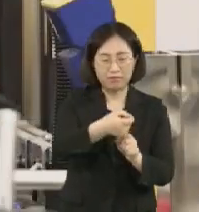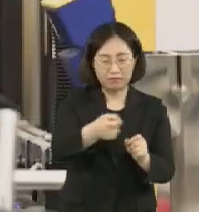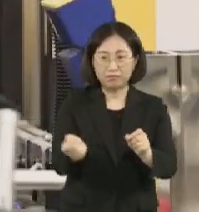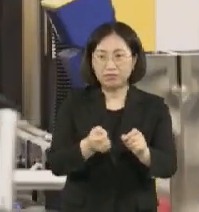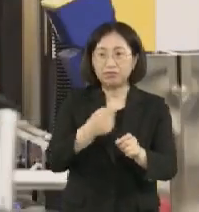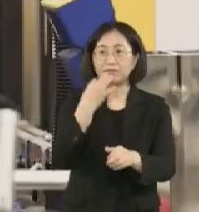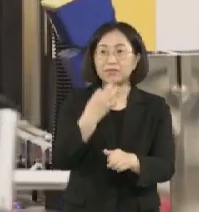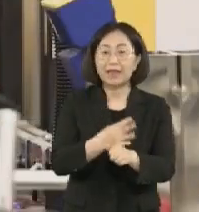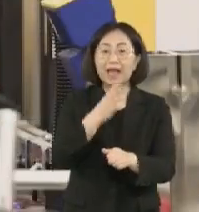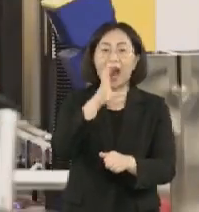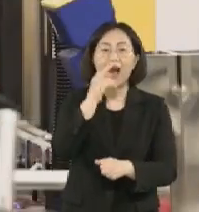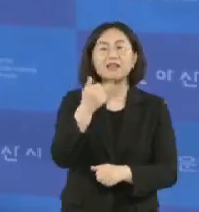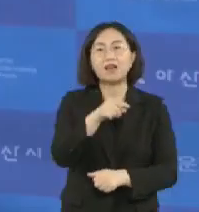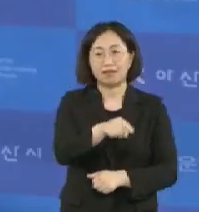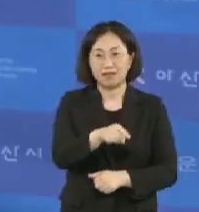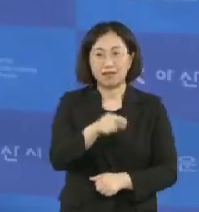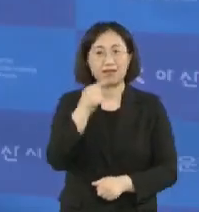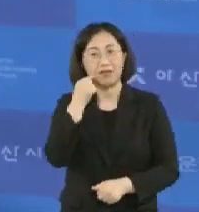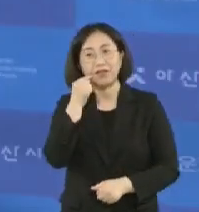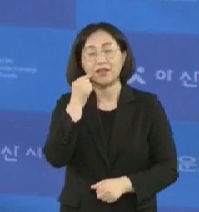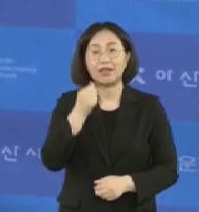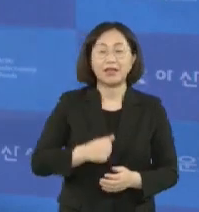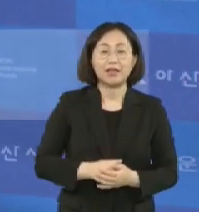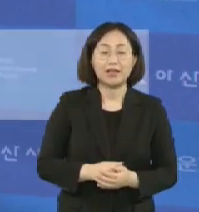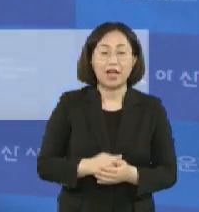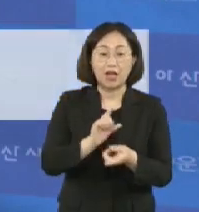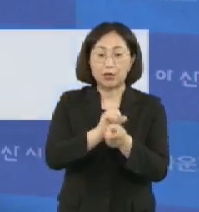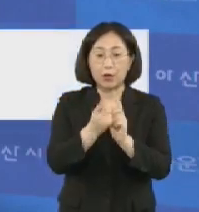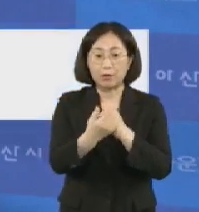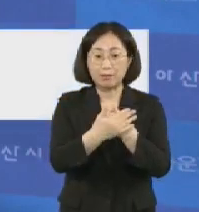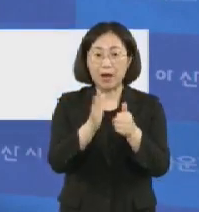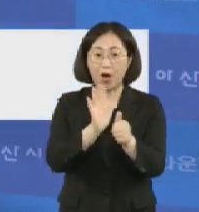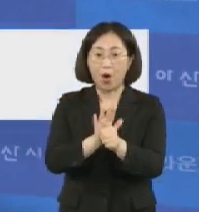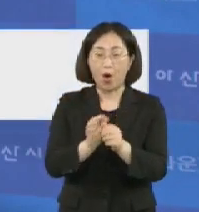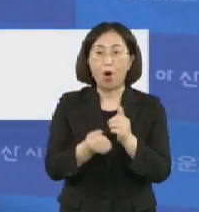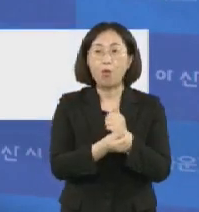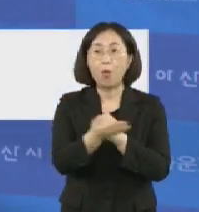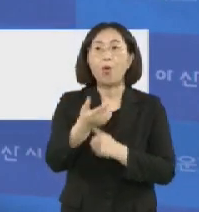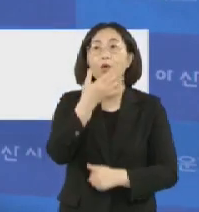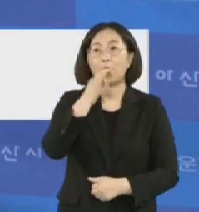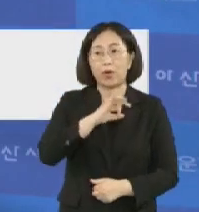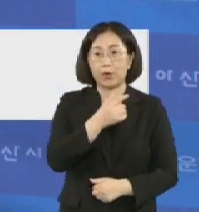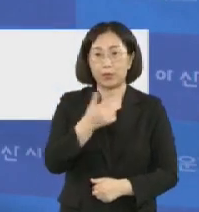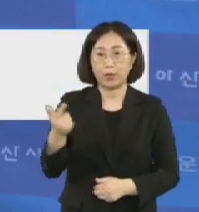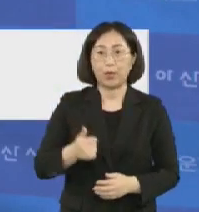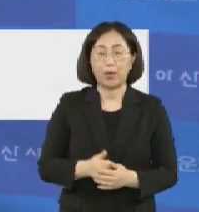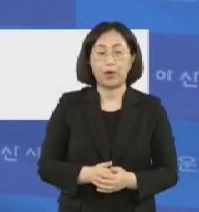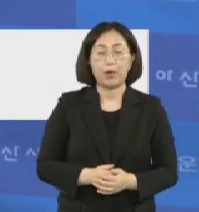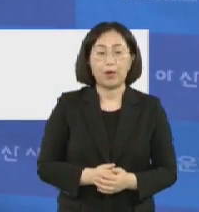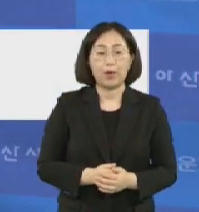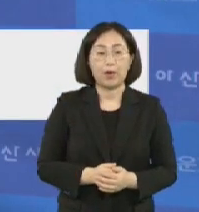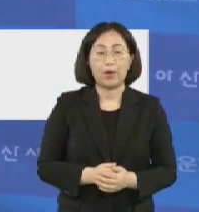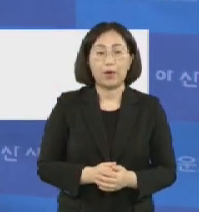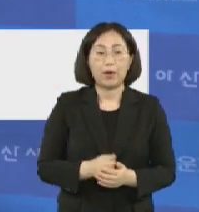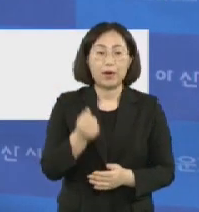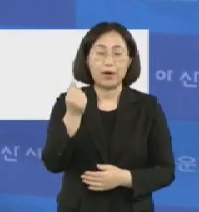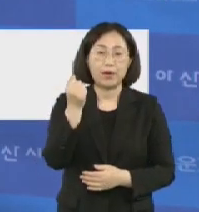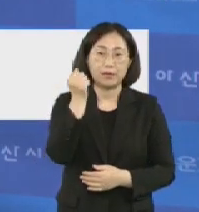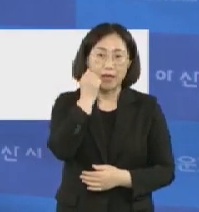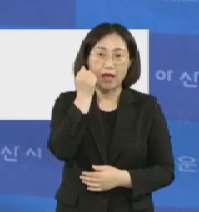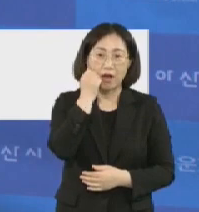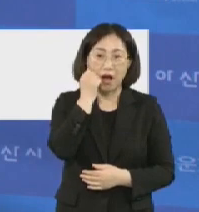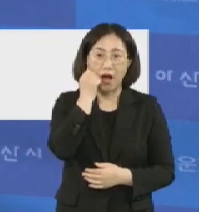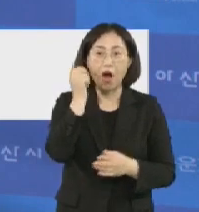망을 갖춘 바 산실을 선호하고 있습니다 상호 간에 어떤 시너지 효과도 굉장히 클 거 같고요 이를 통해서 어제가